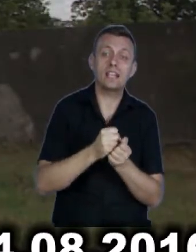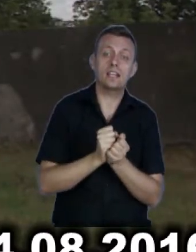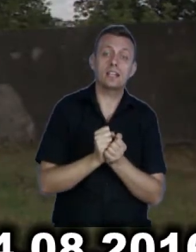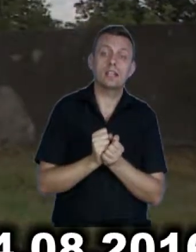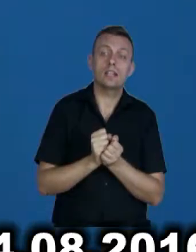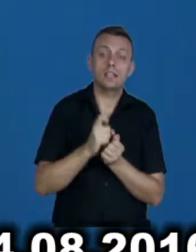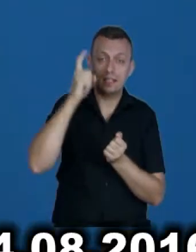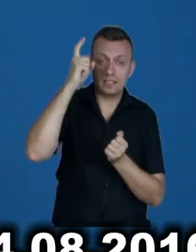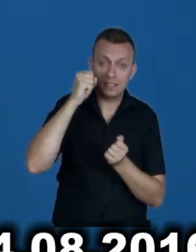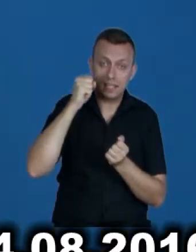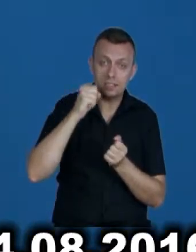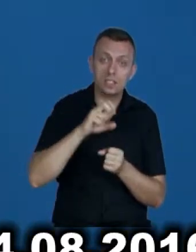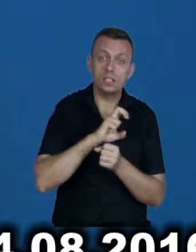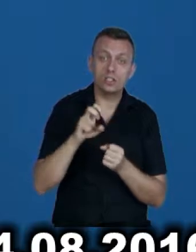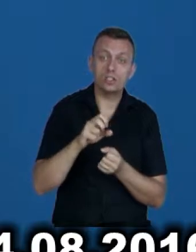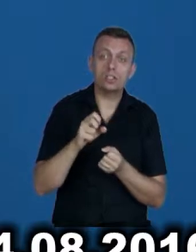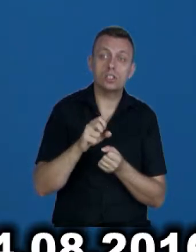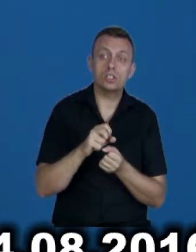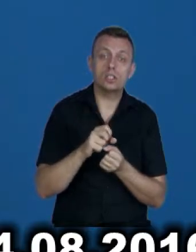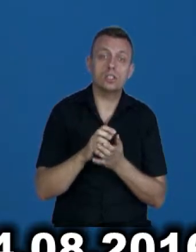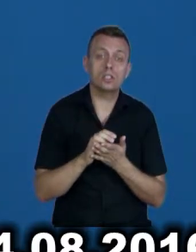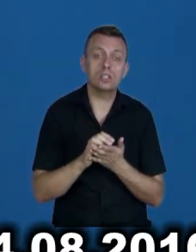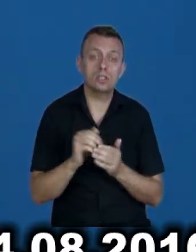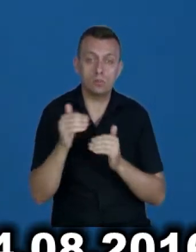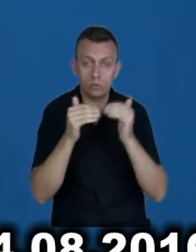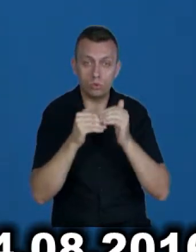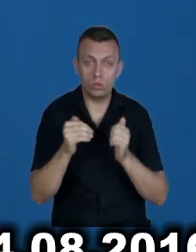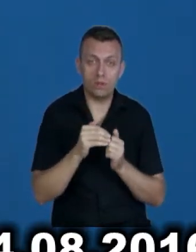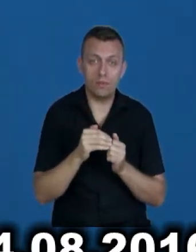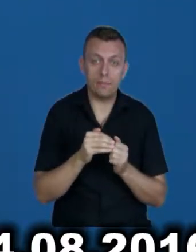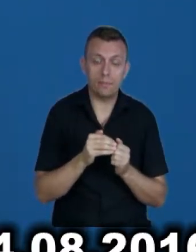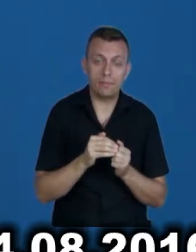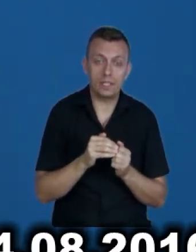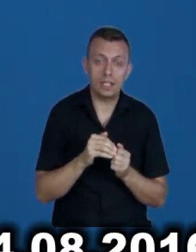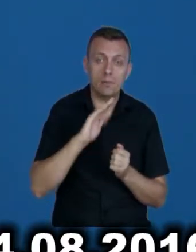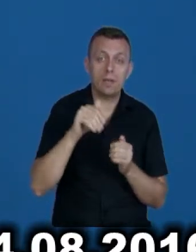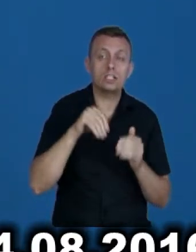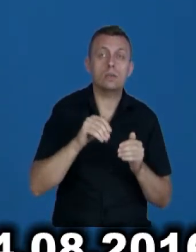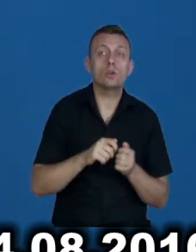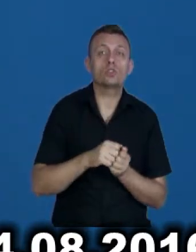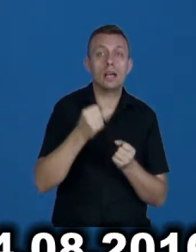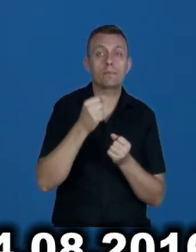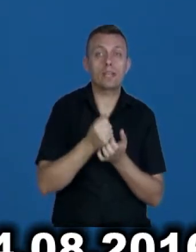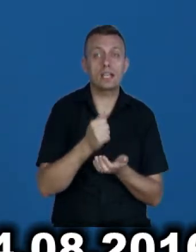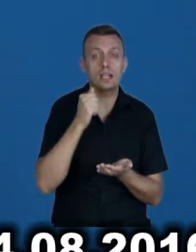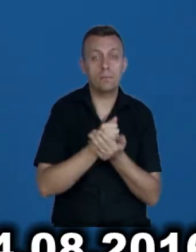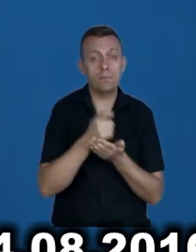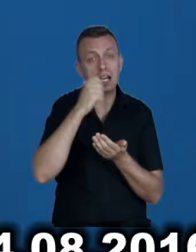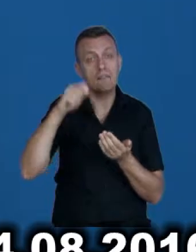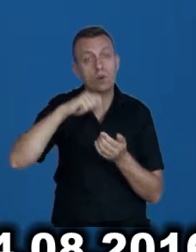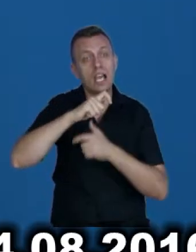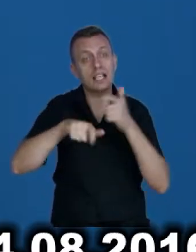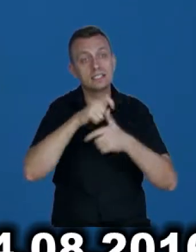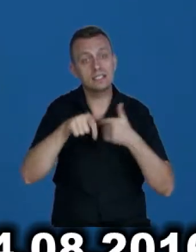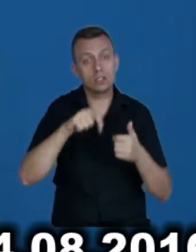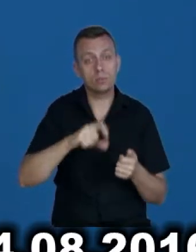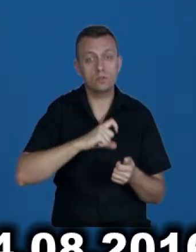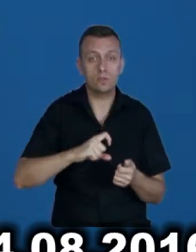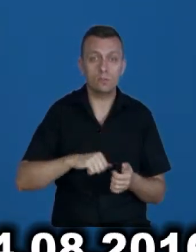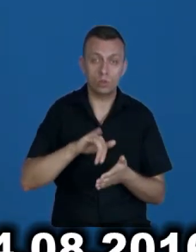piątkowym wyburzeniu rozpoczną się prace porządkowe półhektarowej działki. Na miejscu kotłowni powstanie Wojewódzki Ośrodek Ruchu Drogowego.